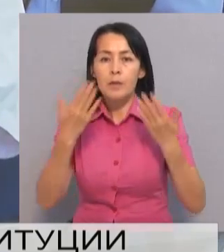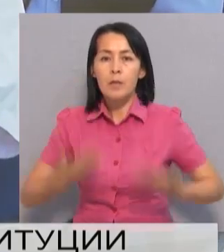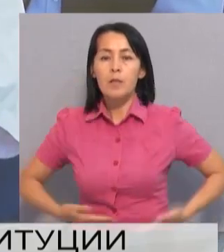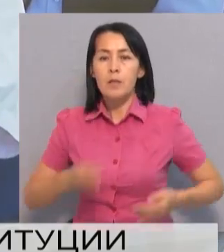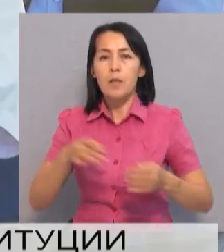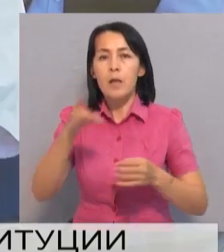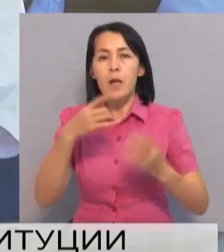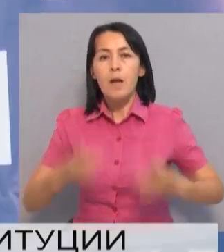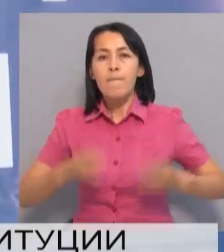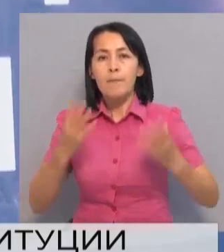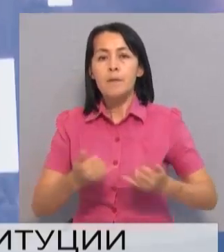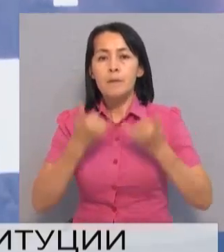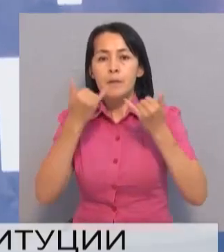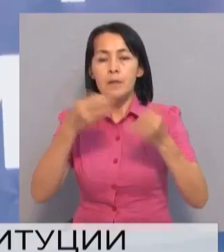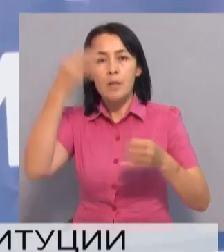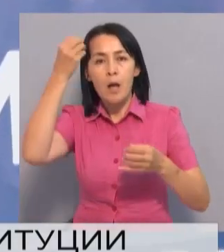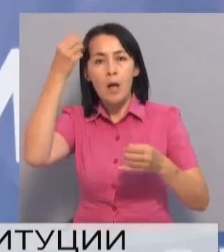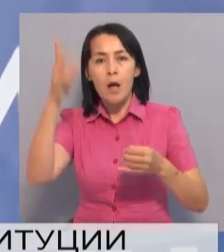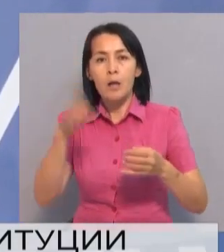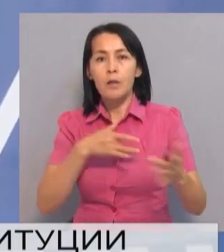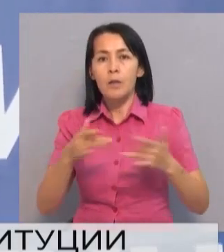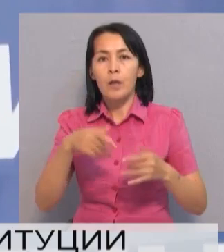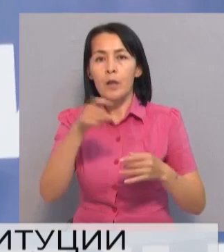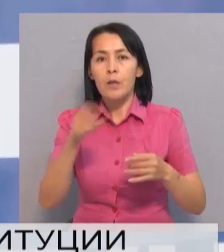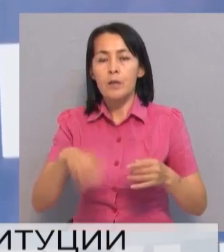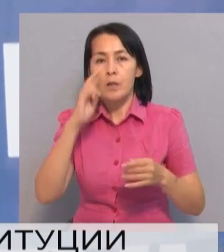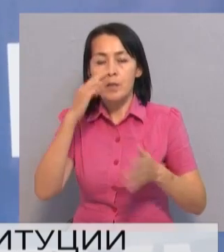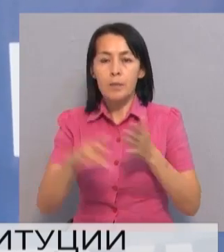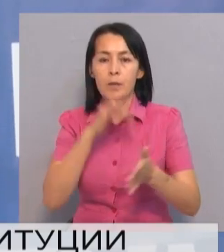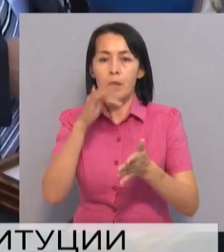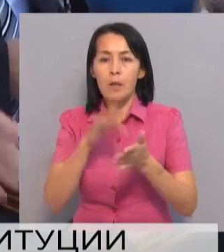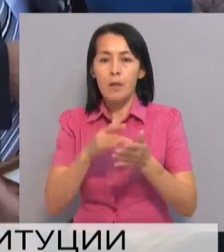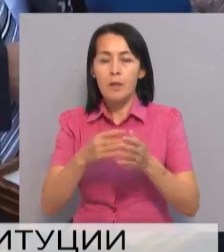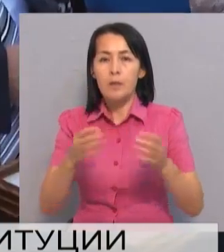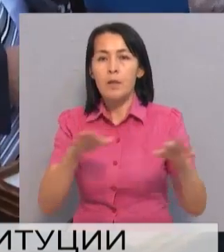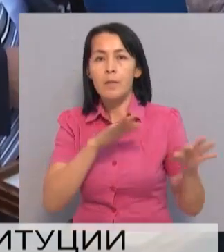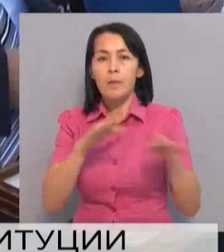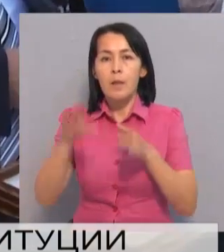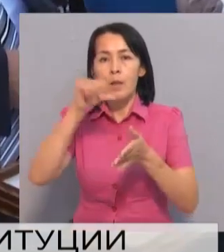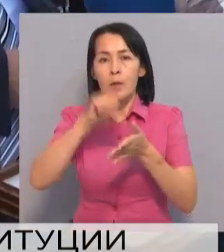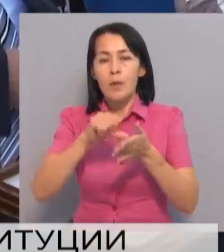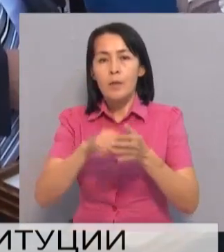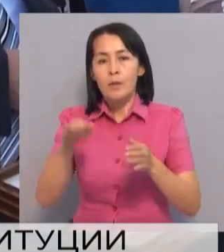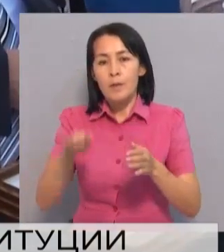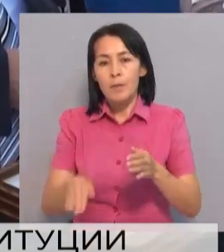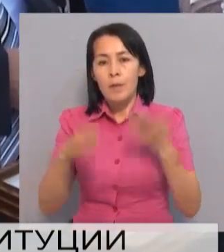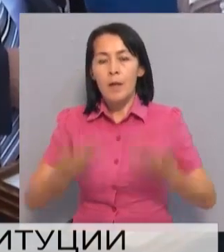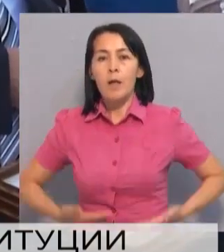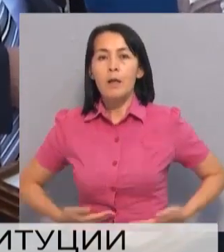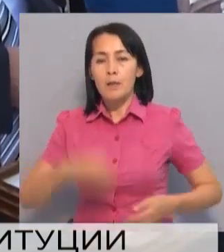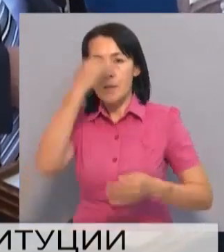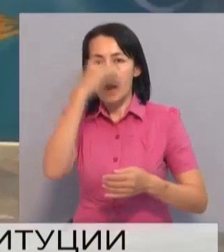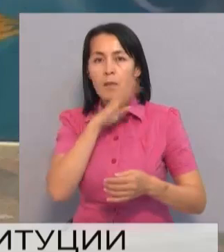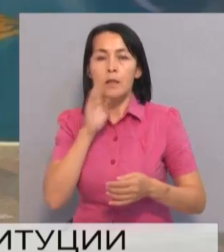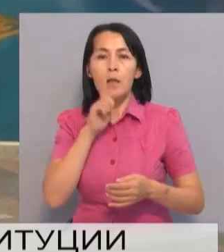жителей района с праздником поздравляют талантливые звезды и артисты третьего мегаполиса. В мероприятии приняли участие маленькие жители,